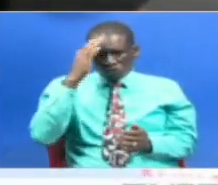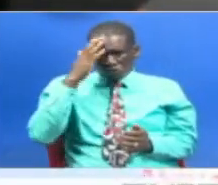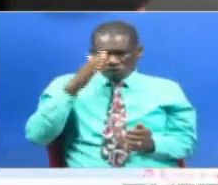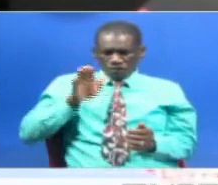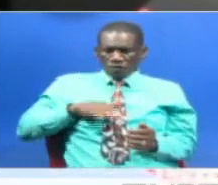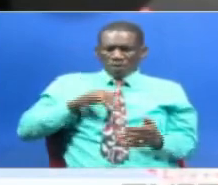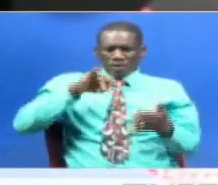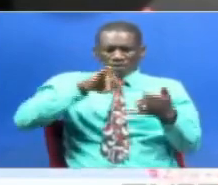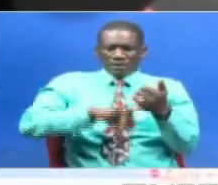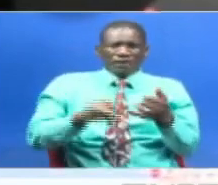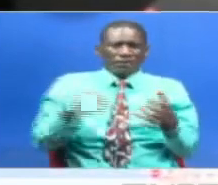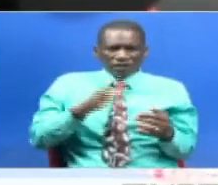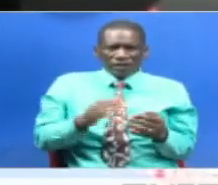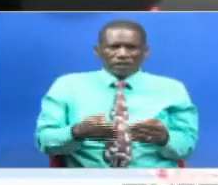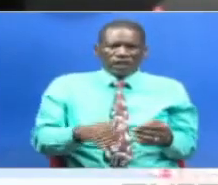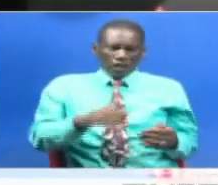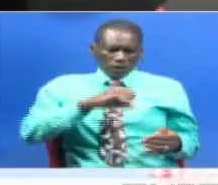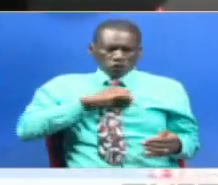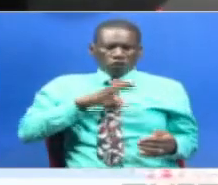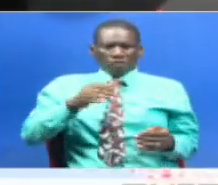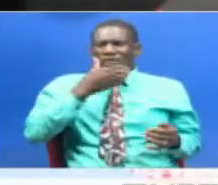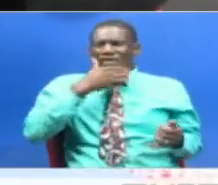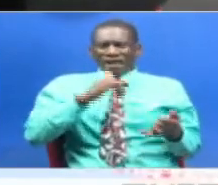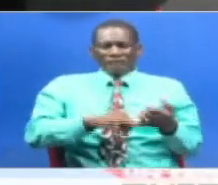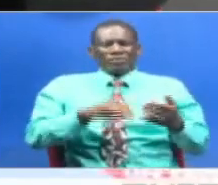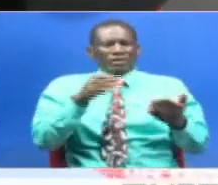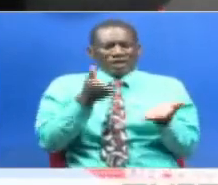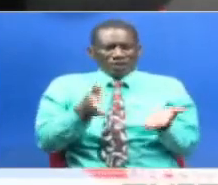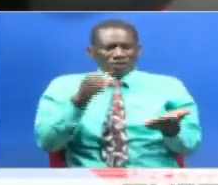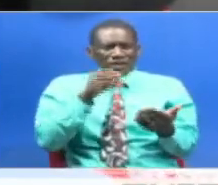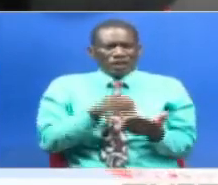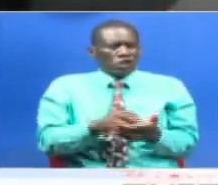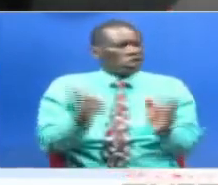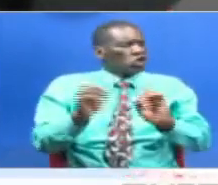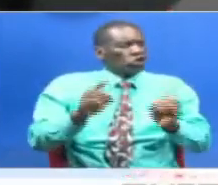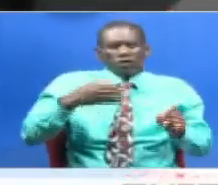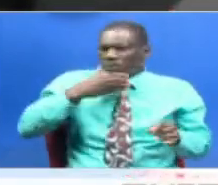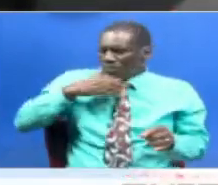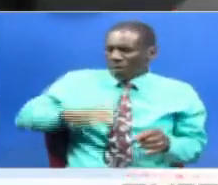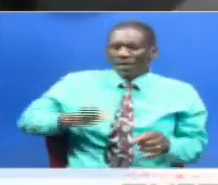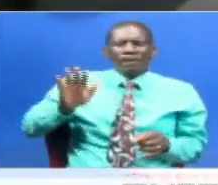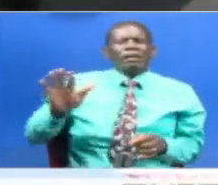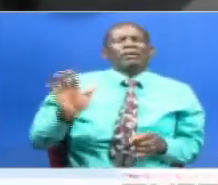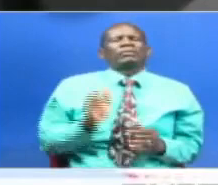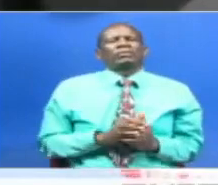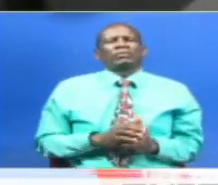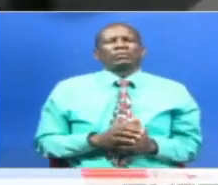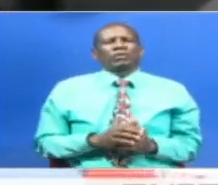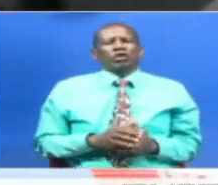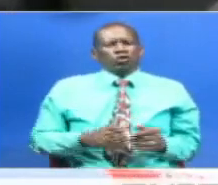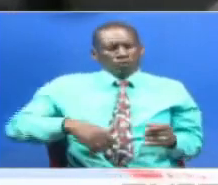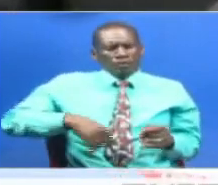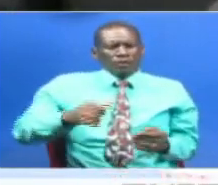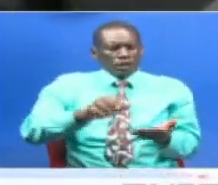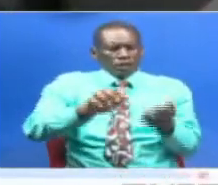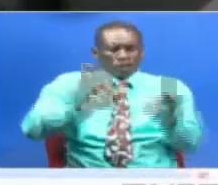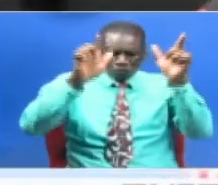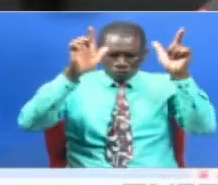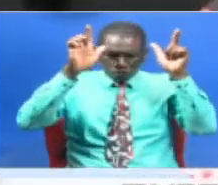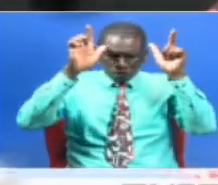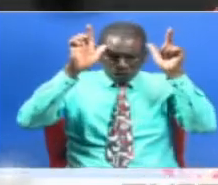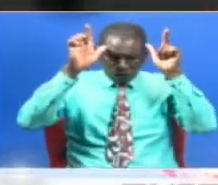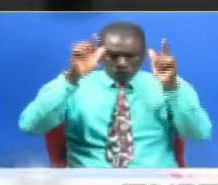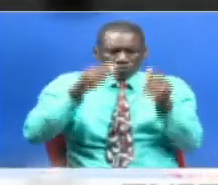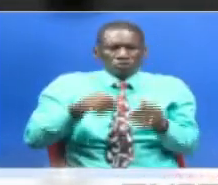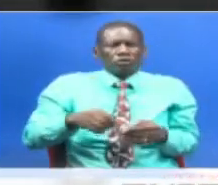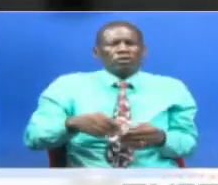akishaolewa ni property ya bwanake, sio tena ya wazazi wake. Kwa sababu nitalipa mahari, nipeleke huko,